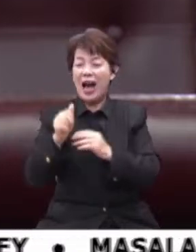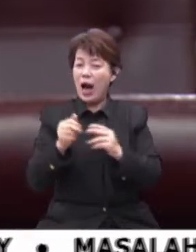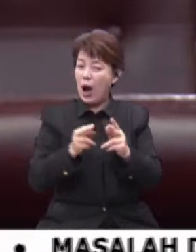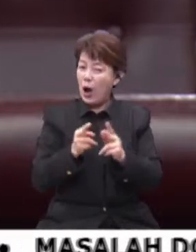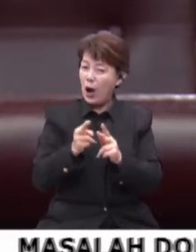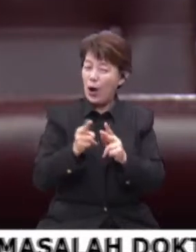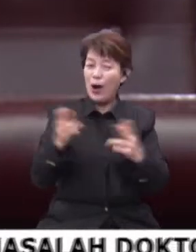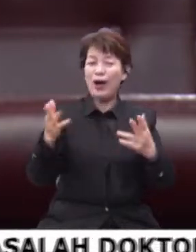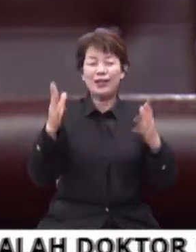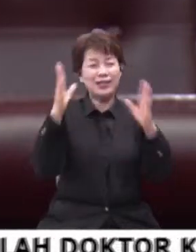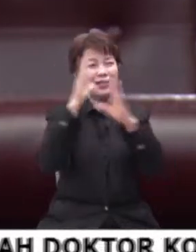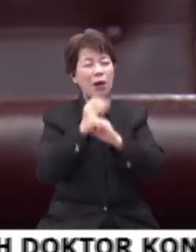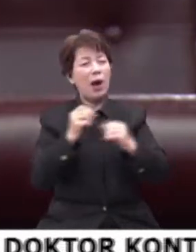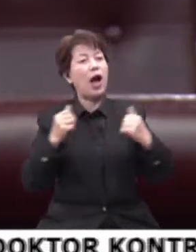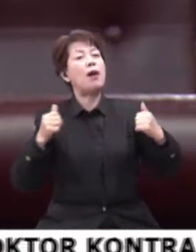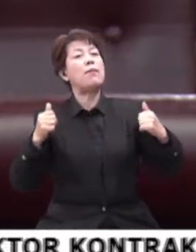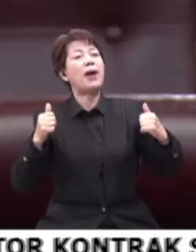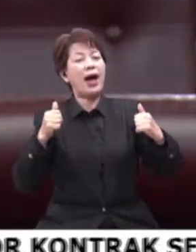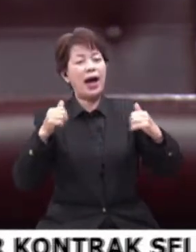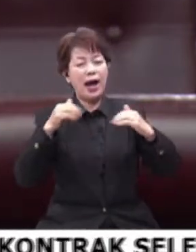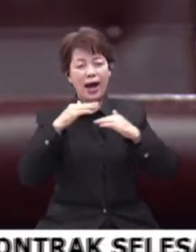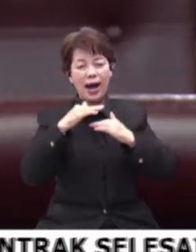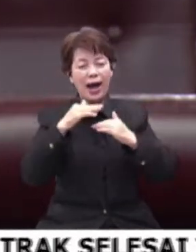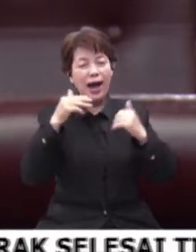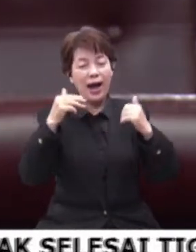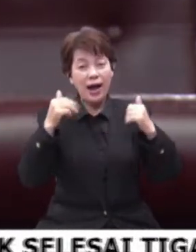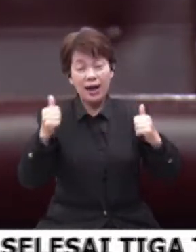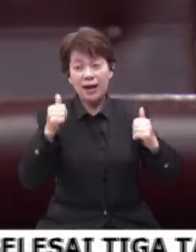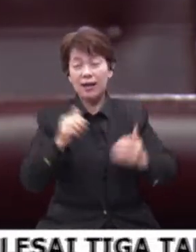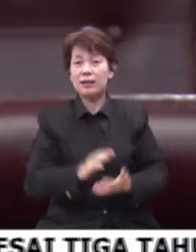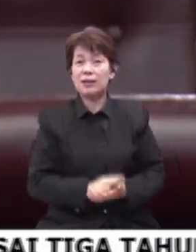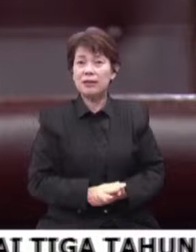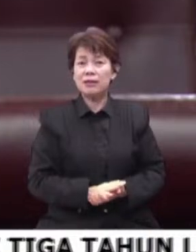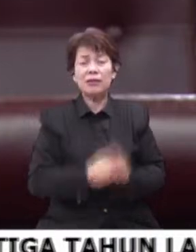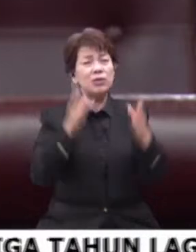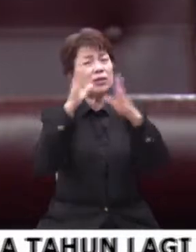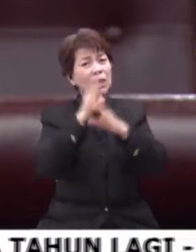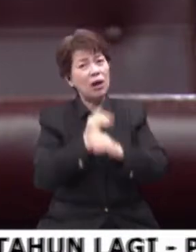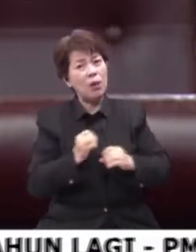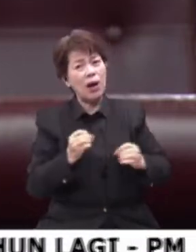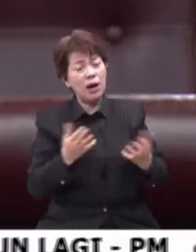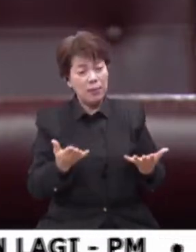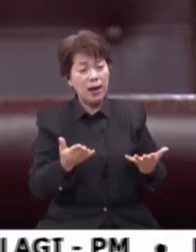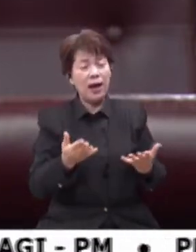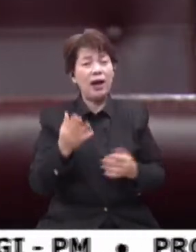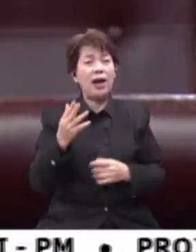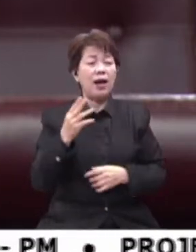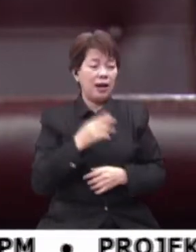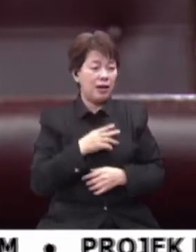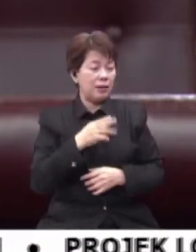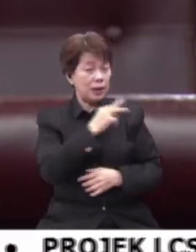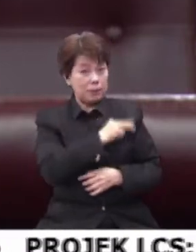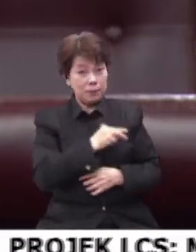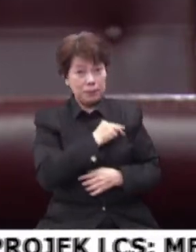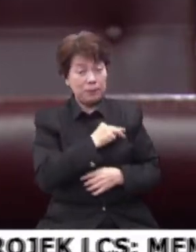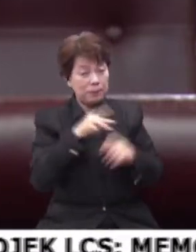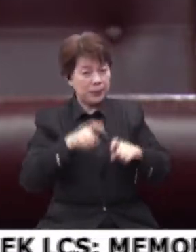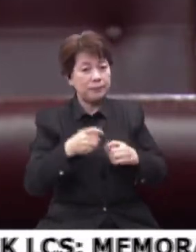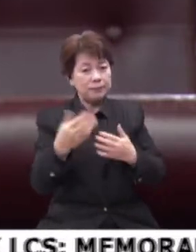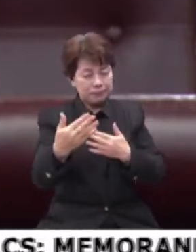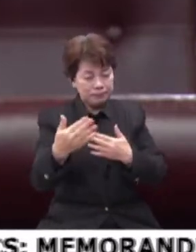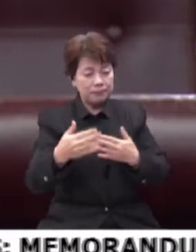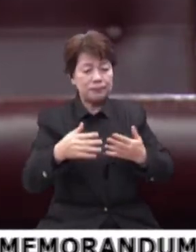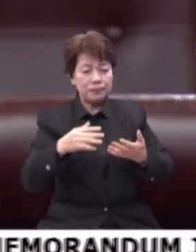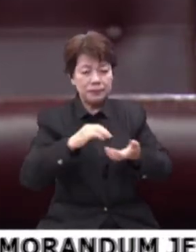di sawah sekarang ini walaupun jabatan pertanian Sarawak dia berhasil tetapi PH Kementerian kita akan bekerja sama dengan